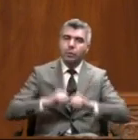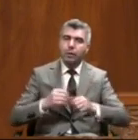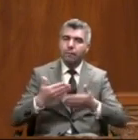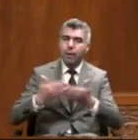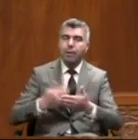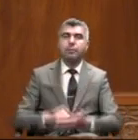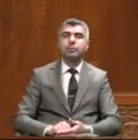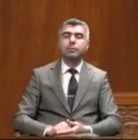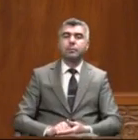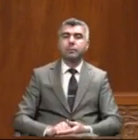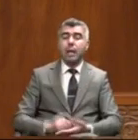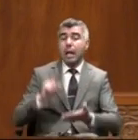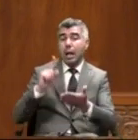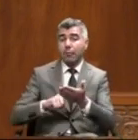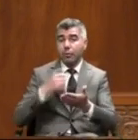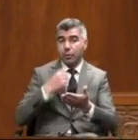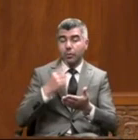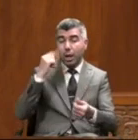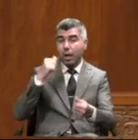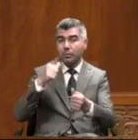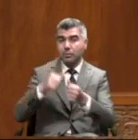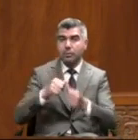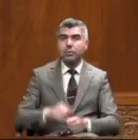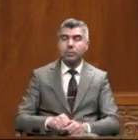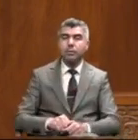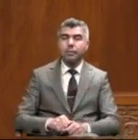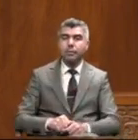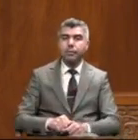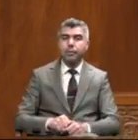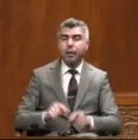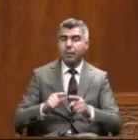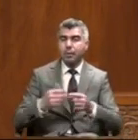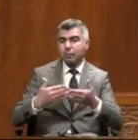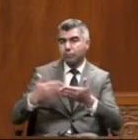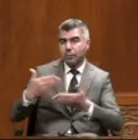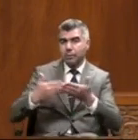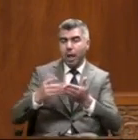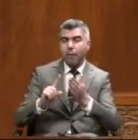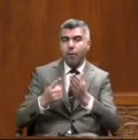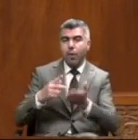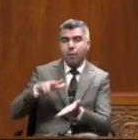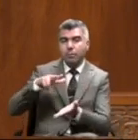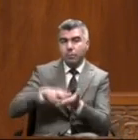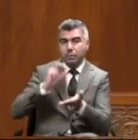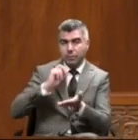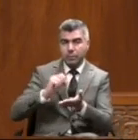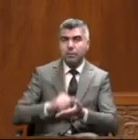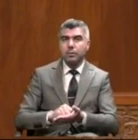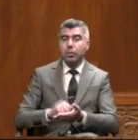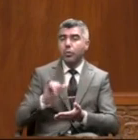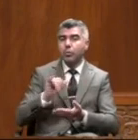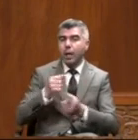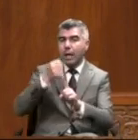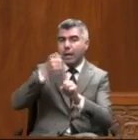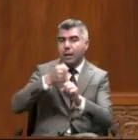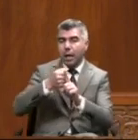الاطار لابد اننا نذكره بان المقارب التي تم اعتمادها اولا هي ان الاصلاح